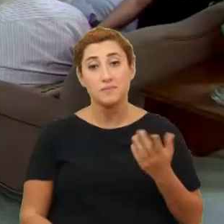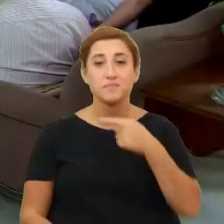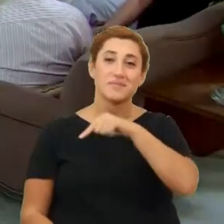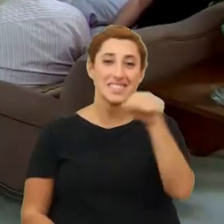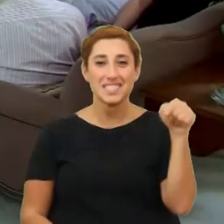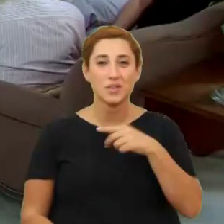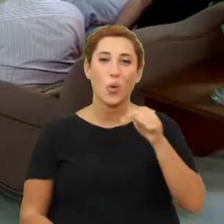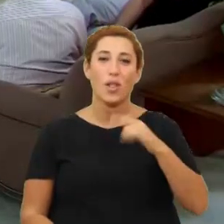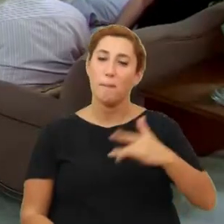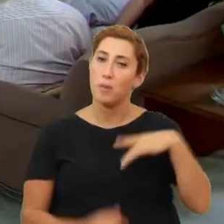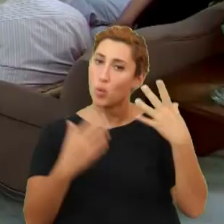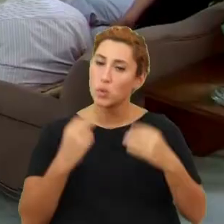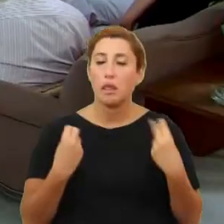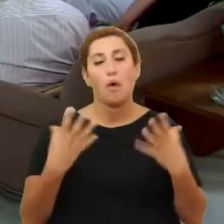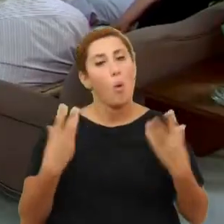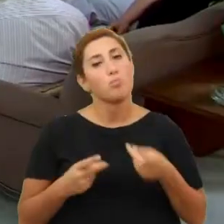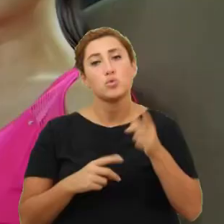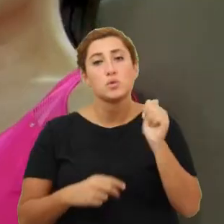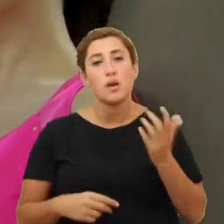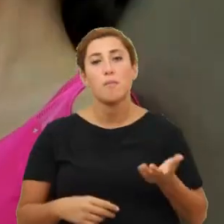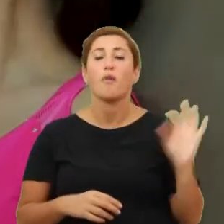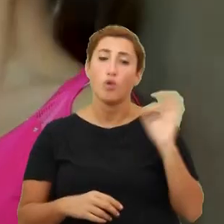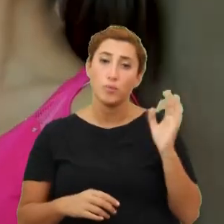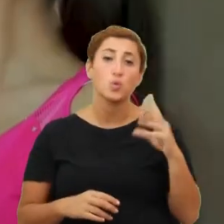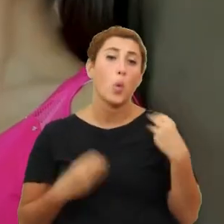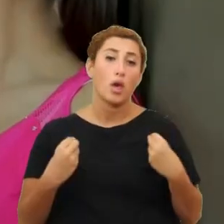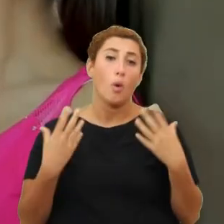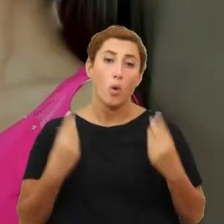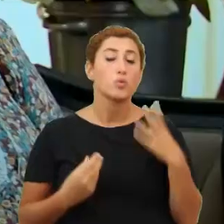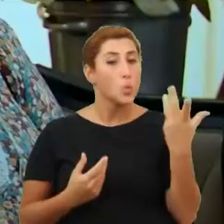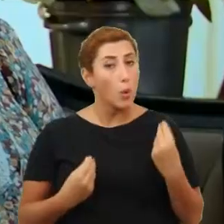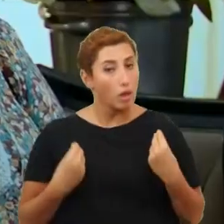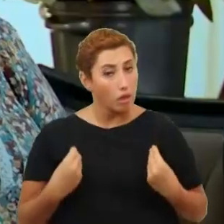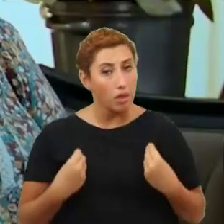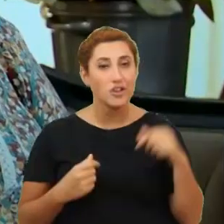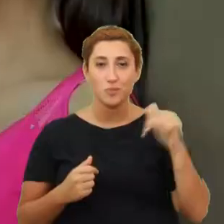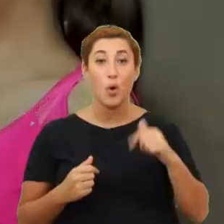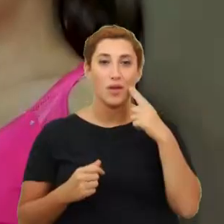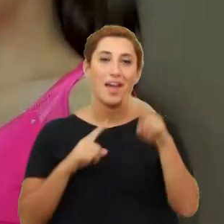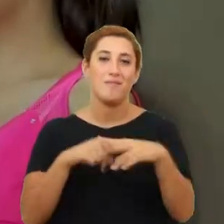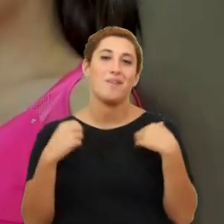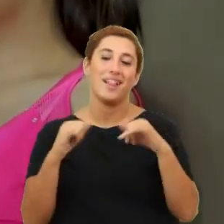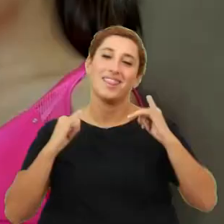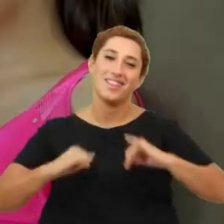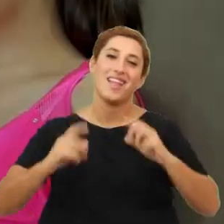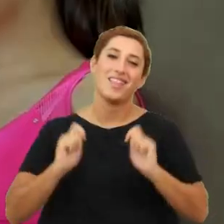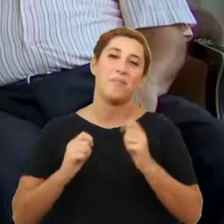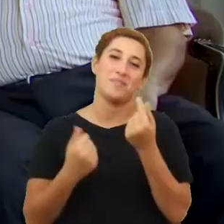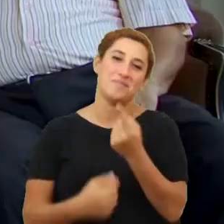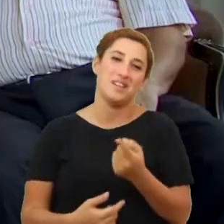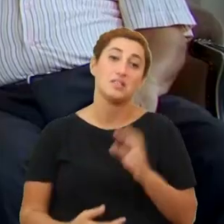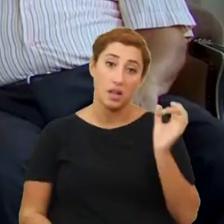Siz de öyle memnunsanız iyi olmuş o zaman. Aa tabii, çok iyi oldu, çok iyi oldu. Bu sayede Kemal'im dinlendi